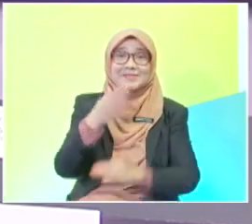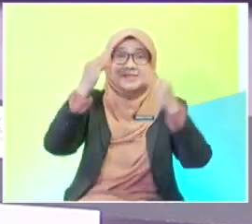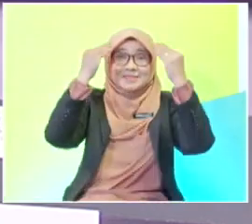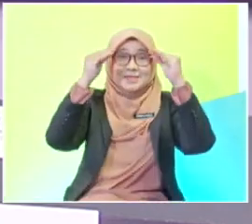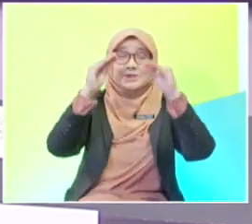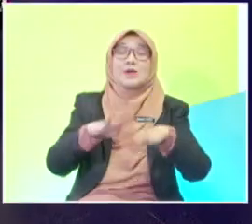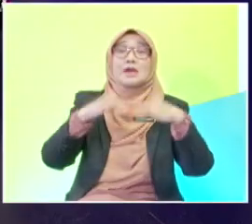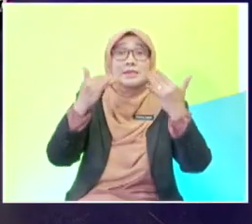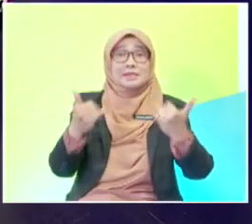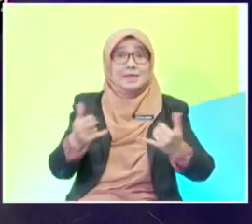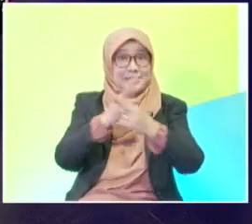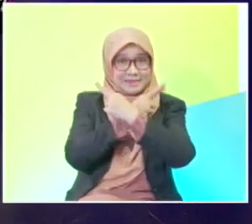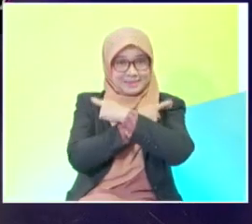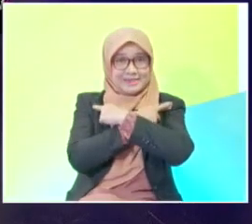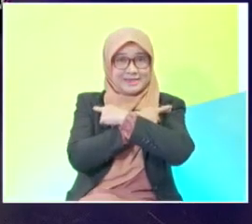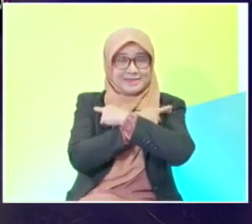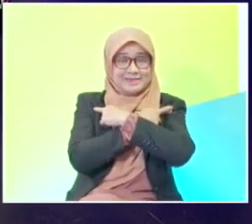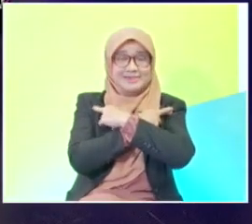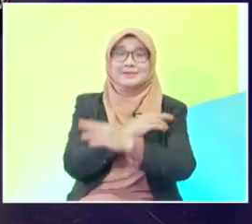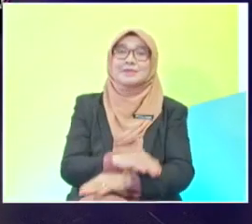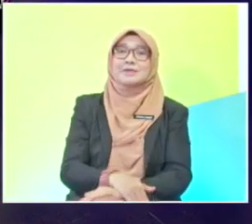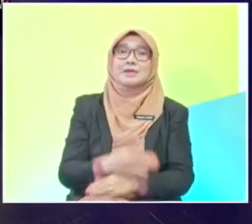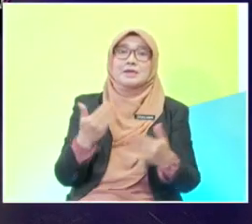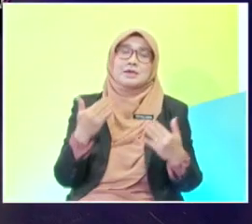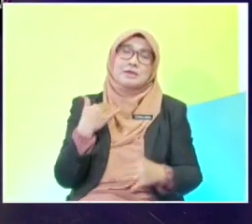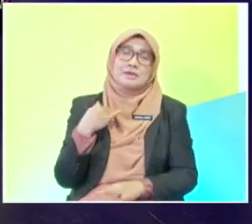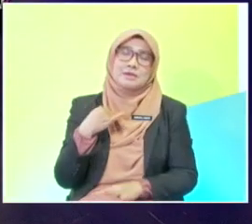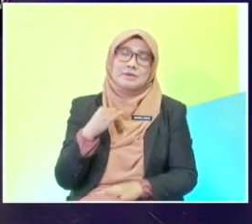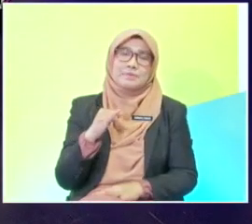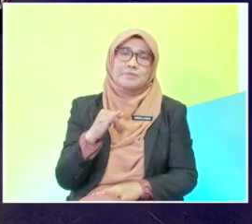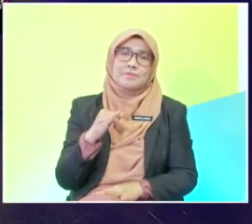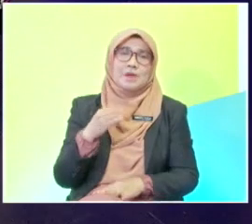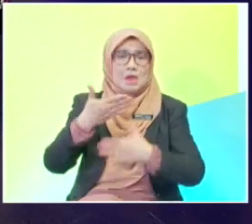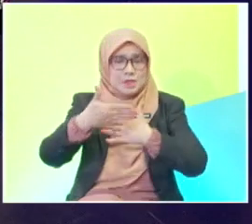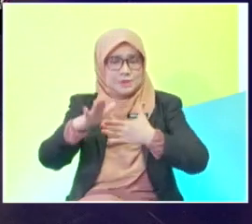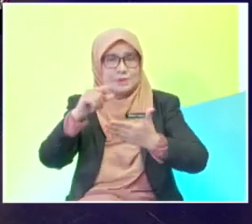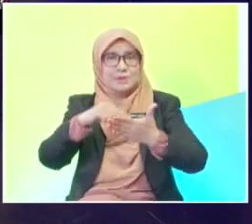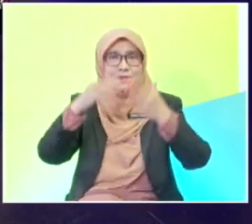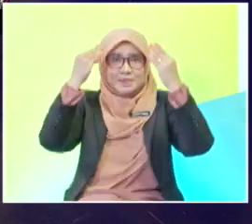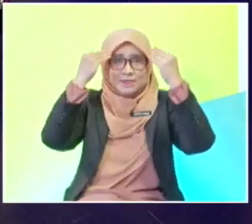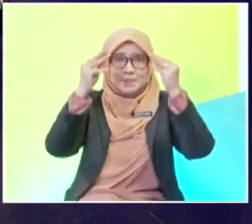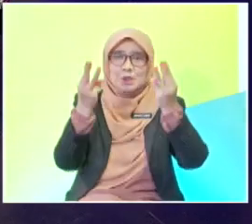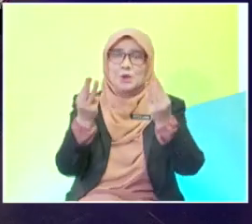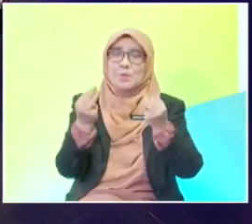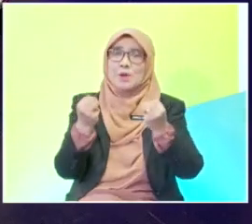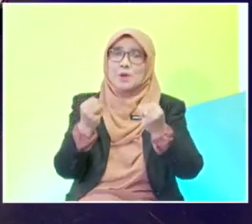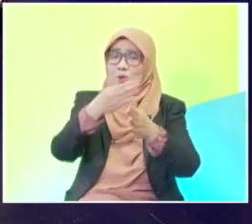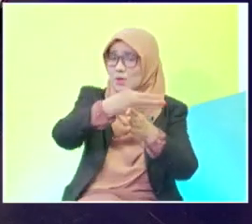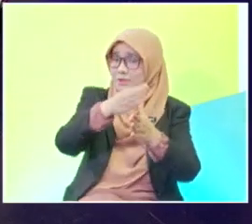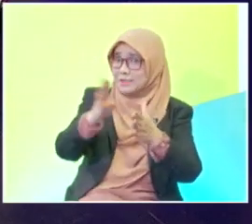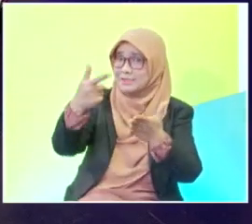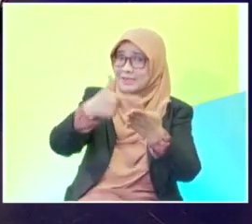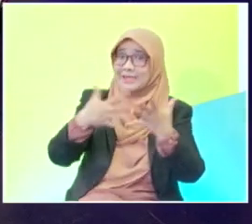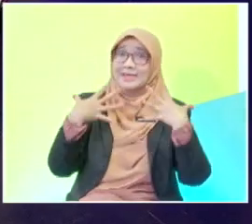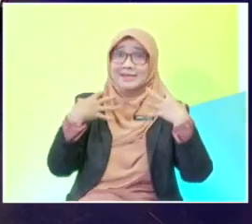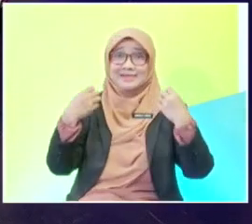sebenarnya kita akan berehat sebentar sekarang. Saya pasti banyak lagi cikgu Nisa nak kongsi dengan kita mengenai kesihatan. Itu sangat penting. Ingat tau, health